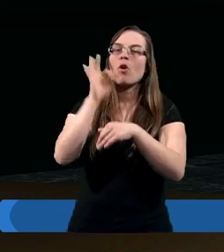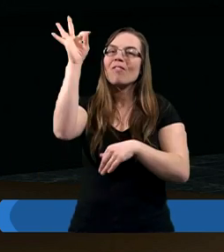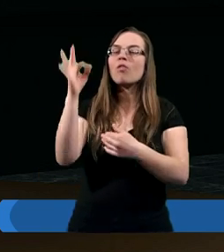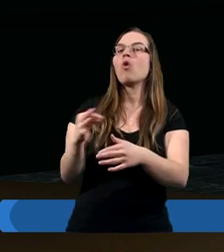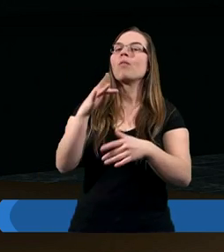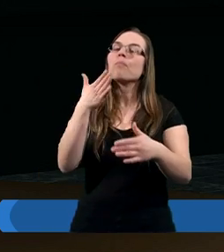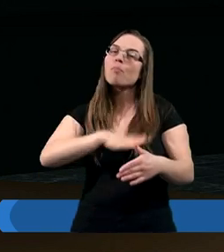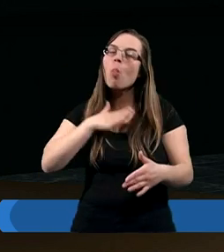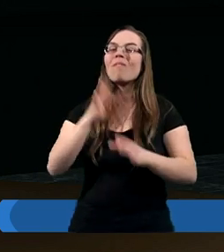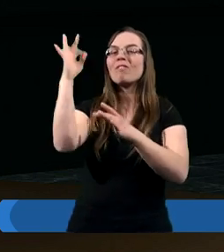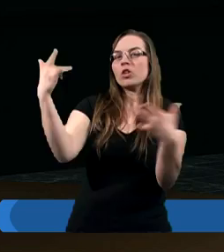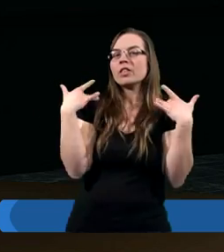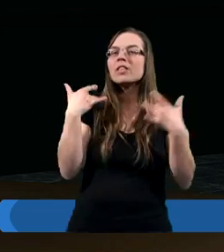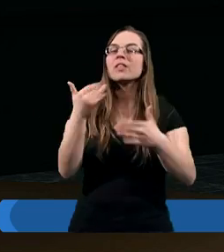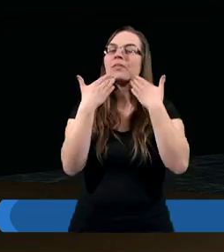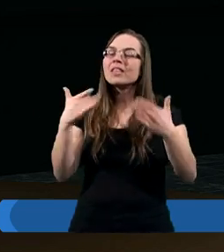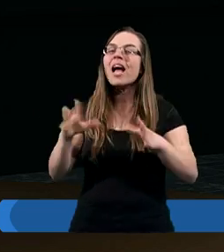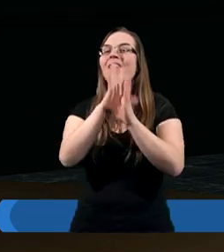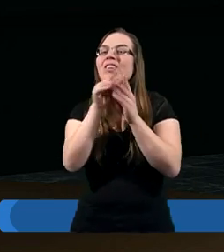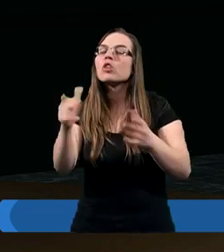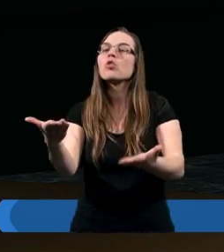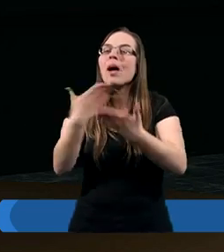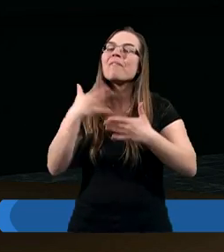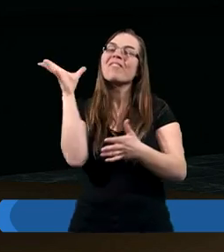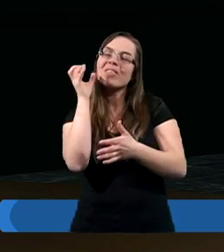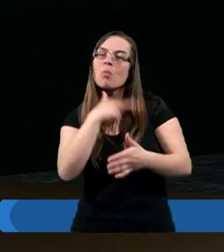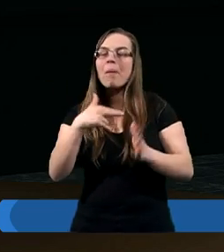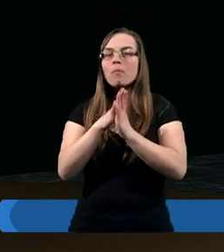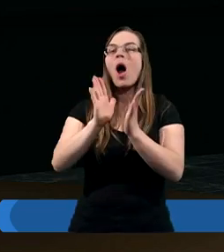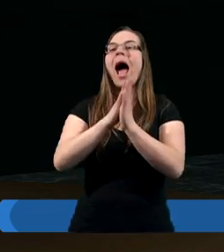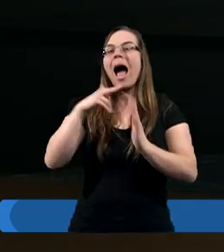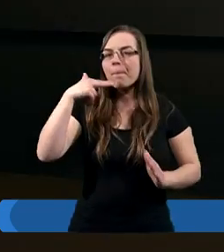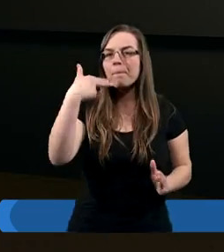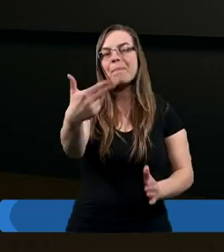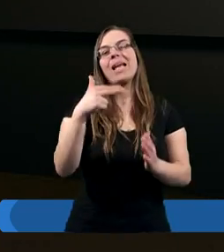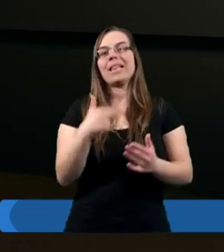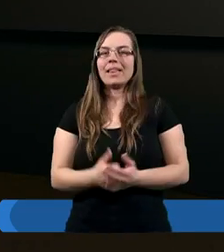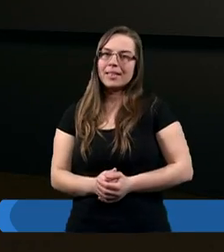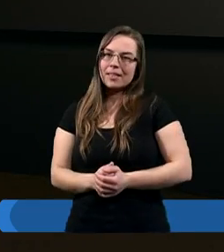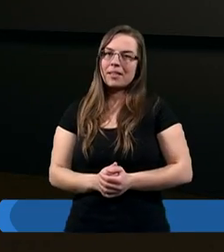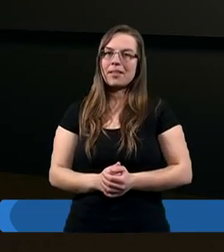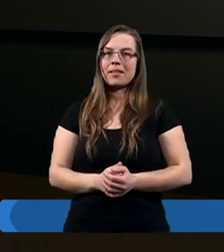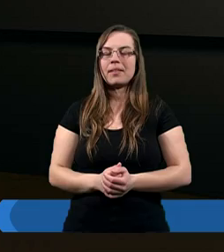się Tobie to podobało. I dziękuję Ci, drogi Ojcze, że wysłuchujesz naszych modlitw. Amen. Amen.